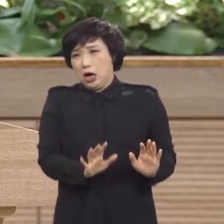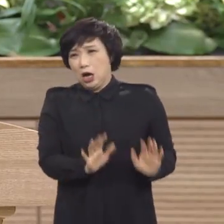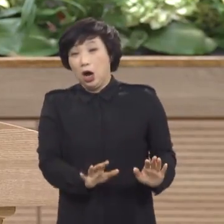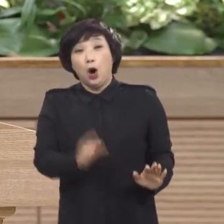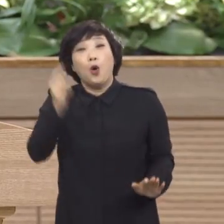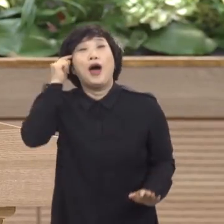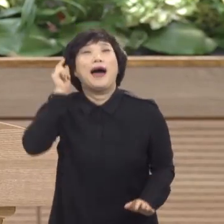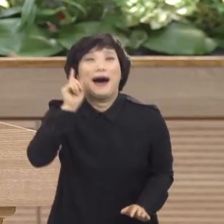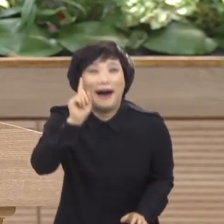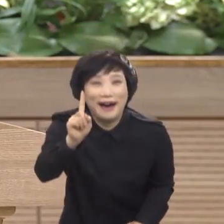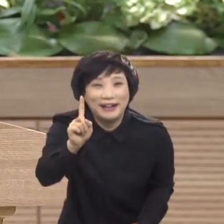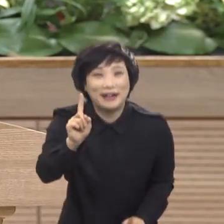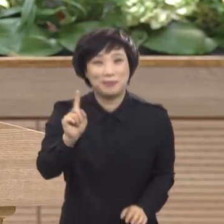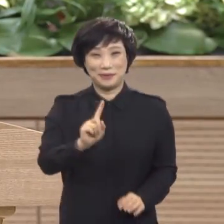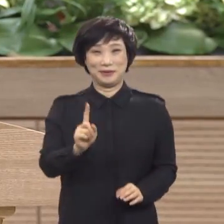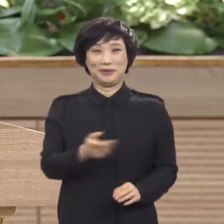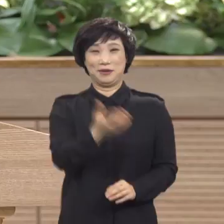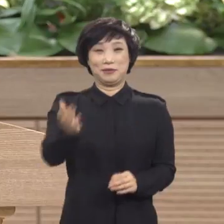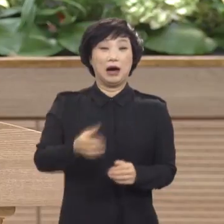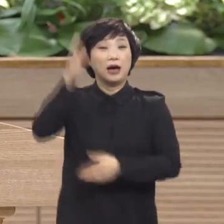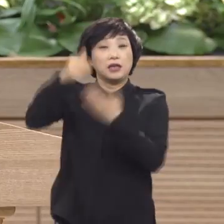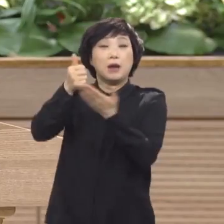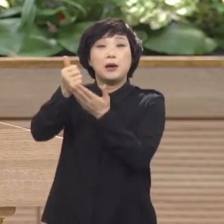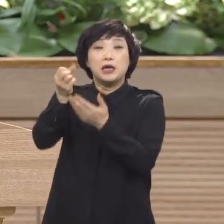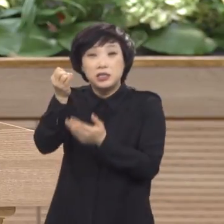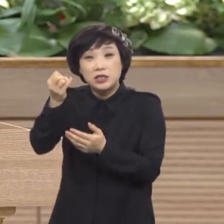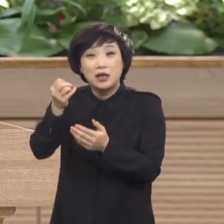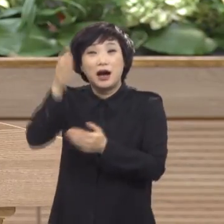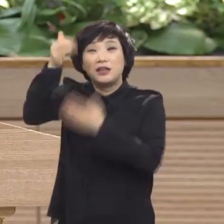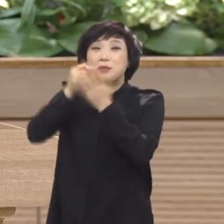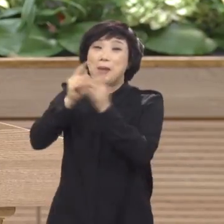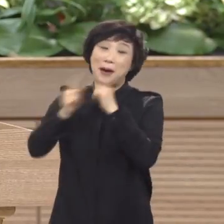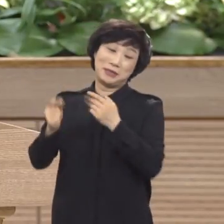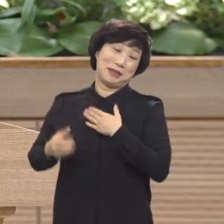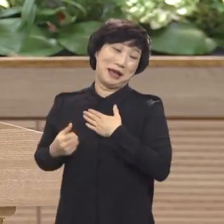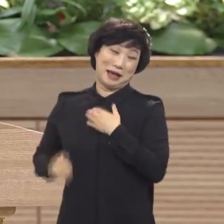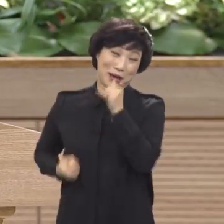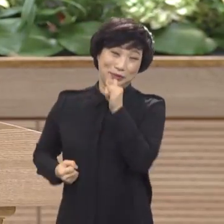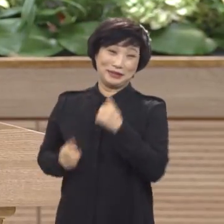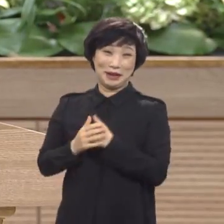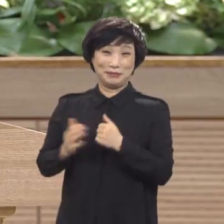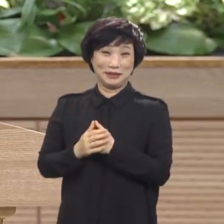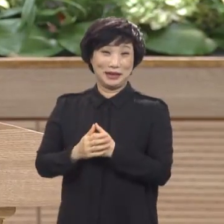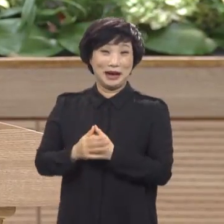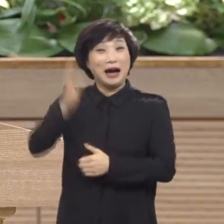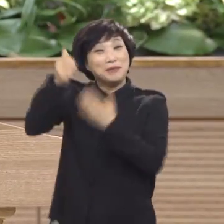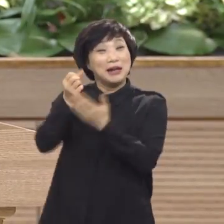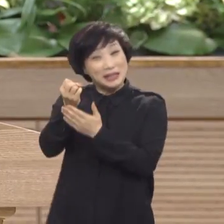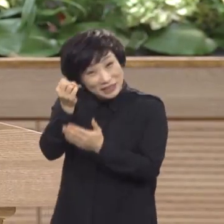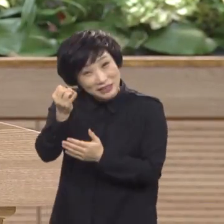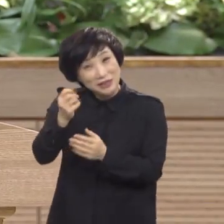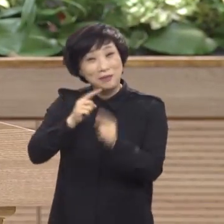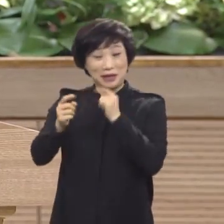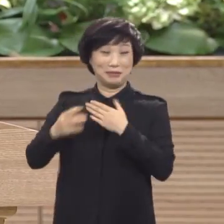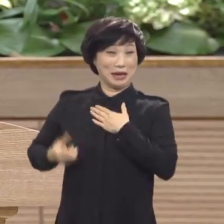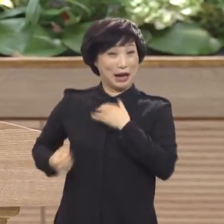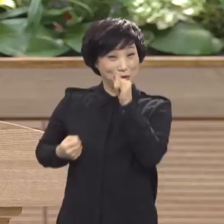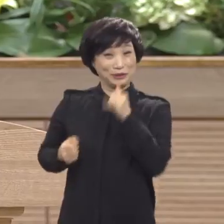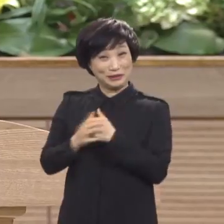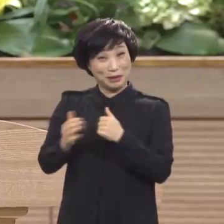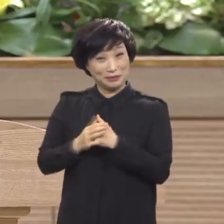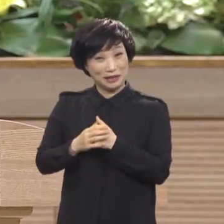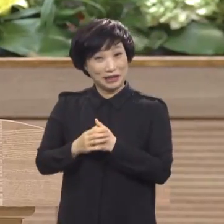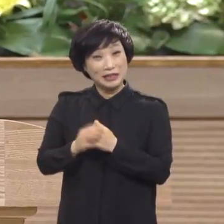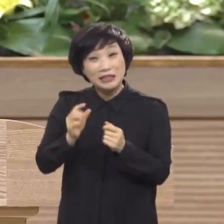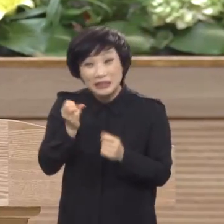이유가 딱 하나 있는데 하나님의 씨가 내 안에 있다. 씨가 내 안에 있다.